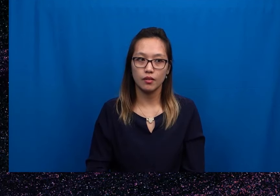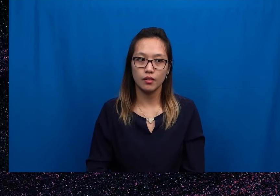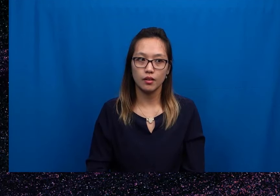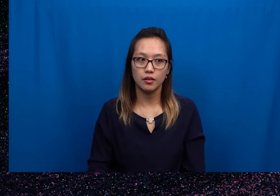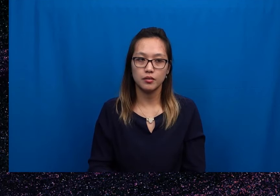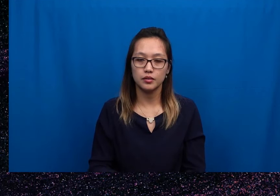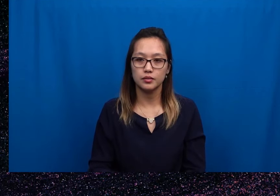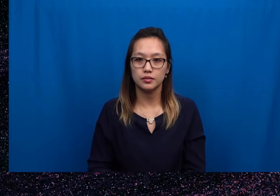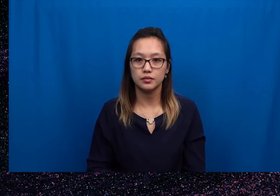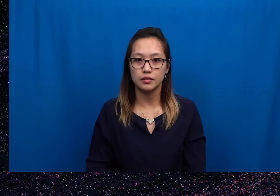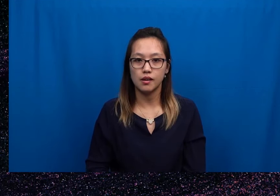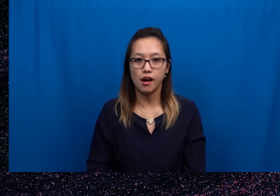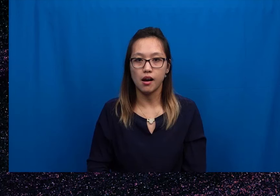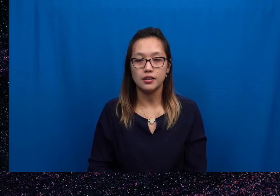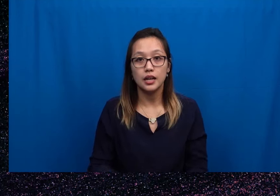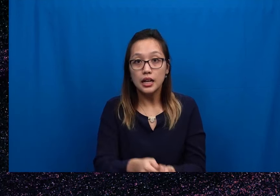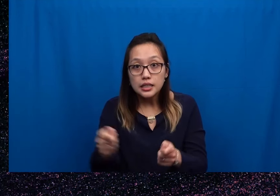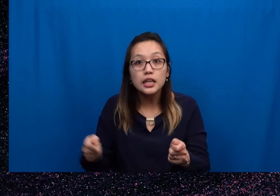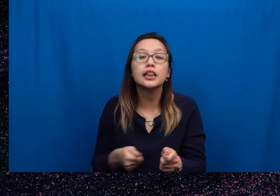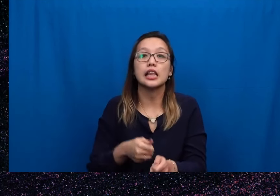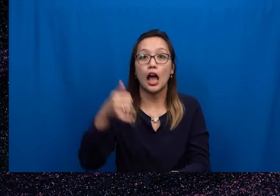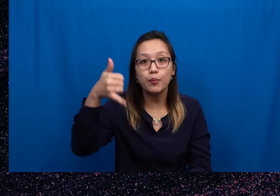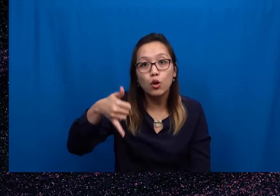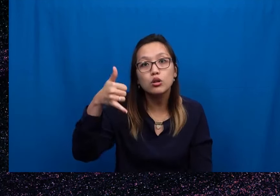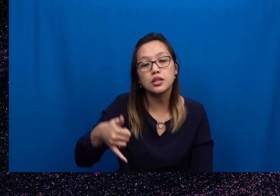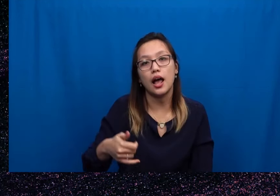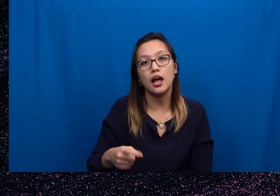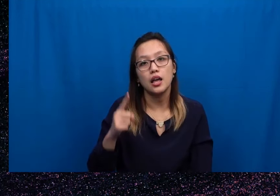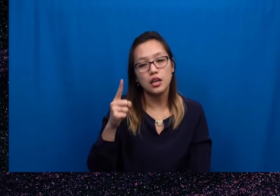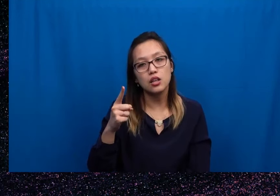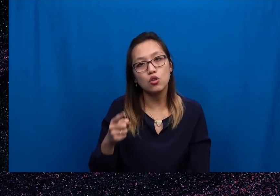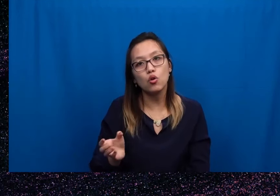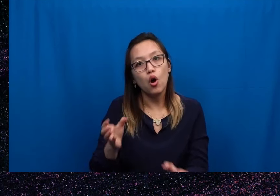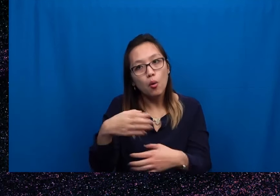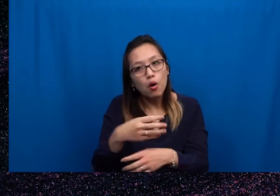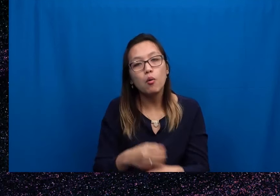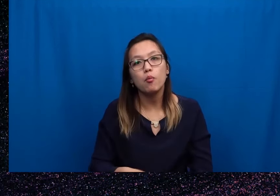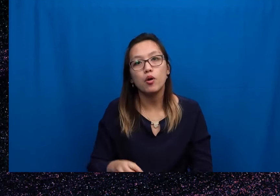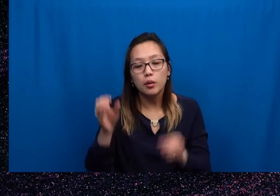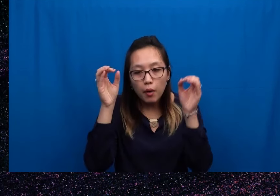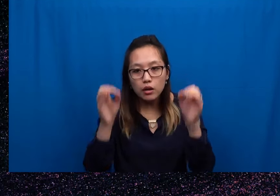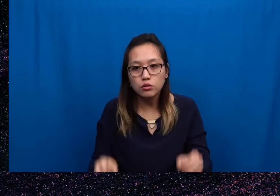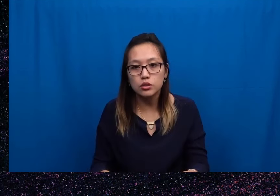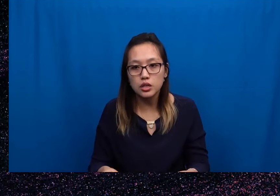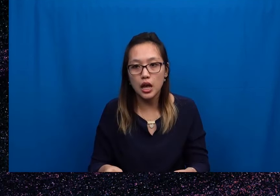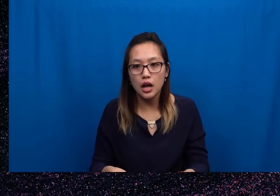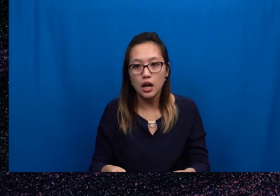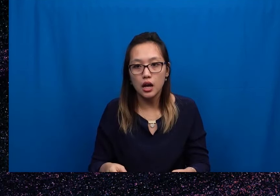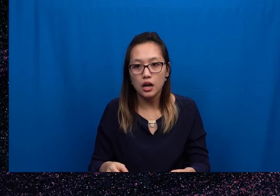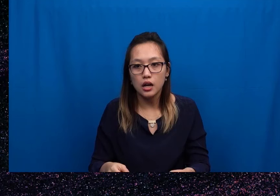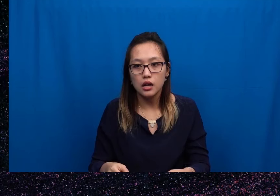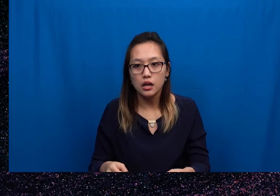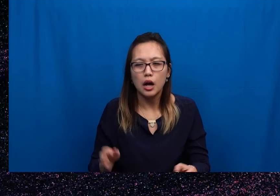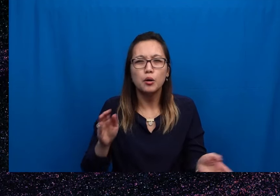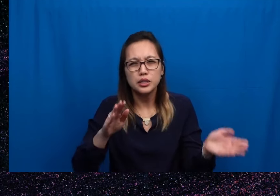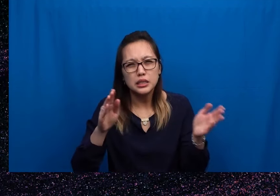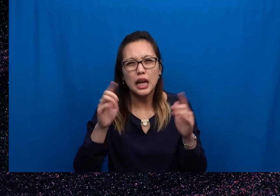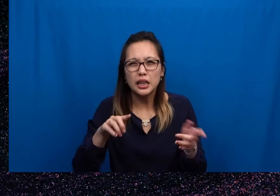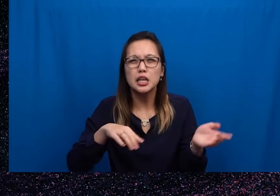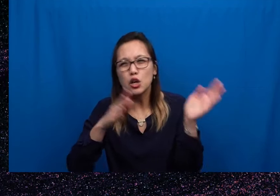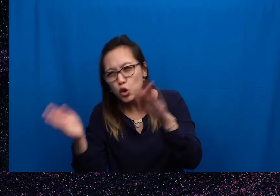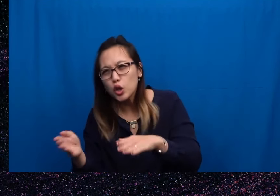artinya setiap perbuatan dosa itu akan membuat manusia terjual di bawah kuasa maut. Dan